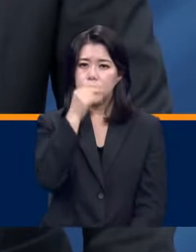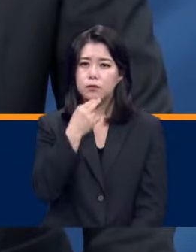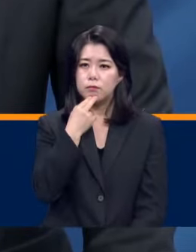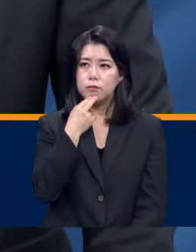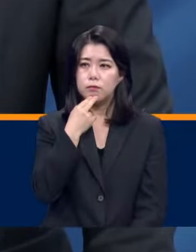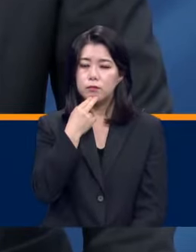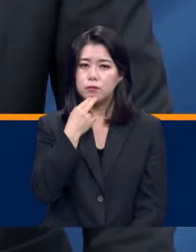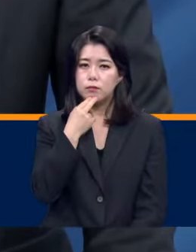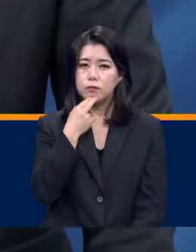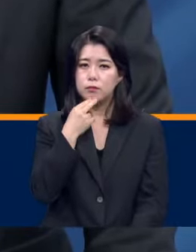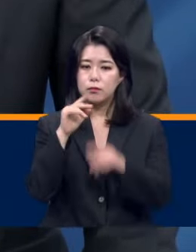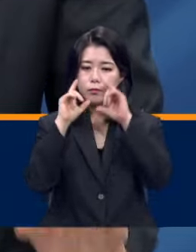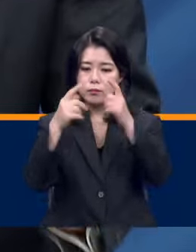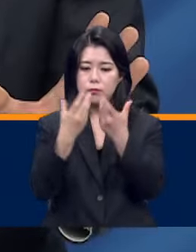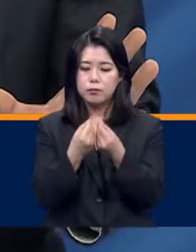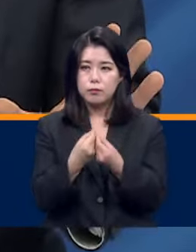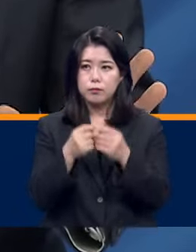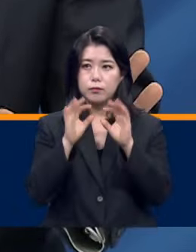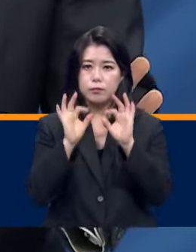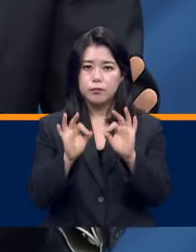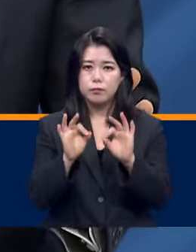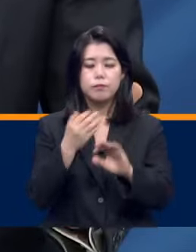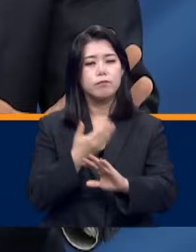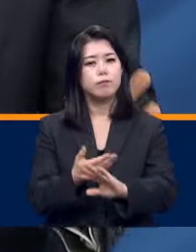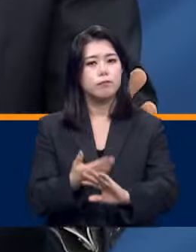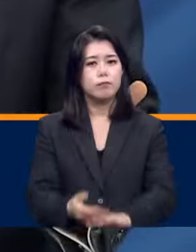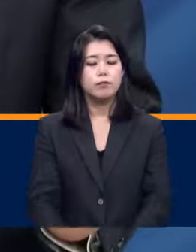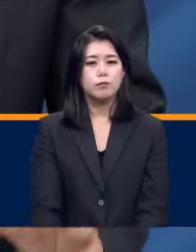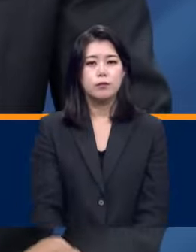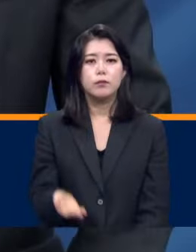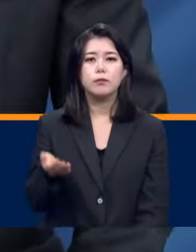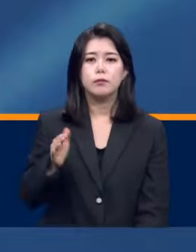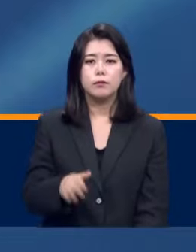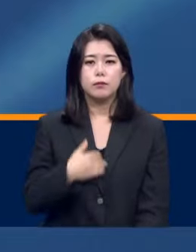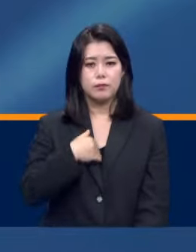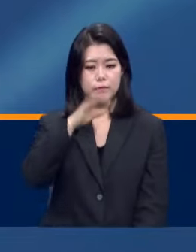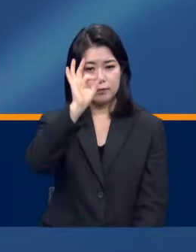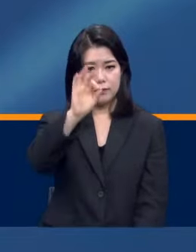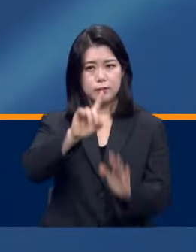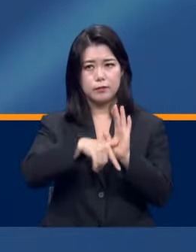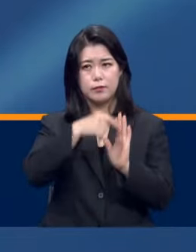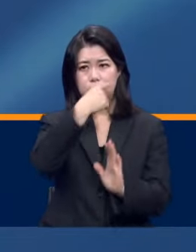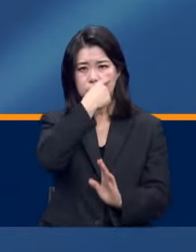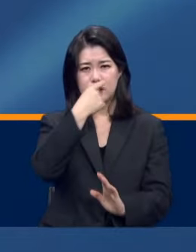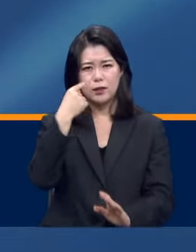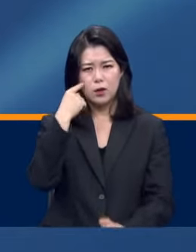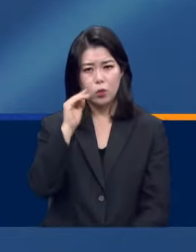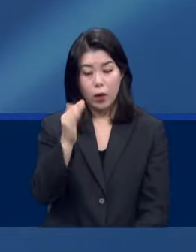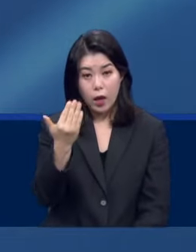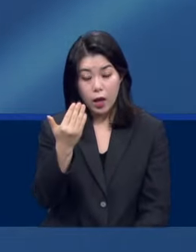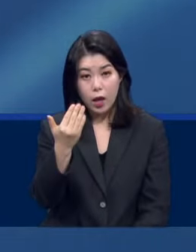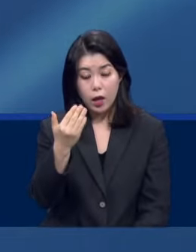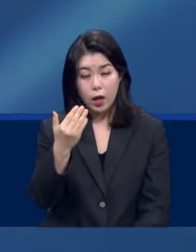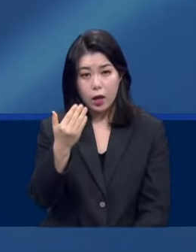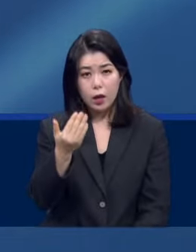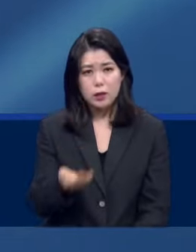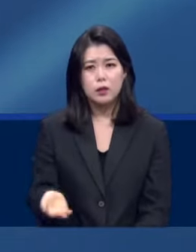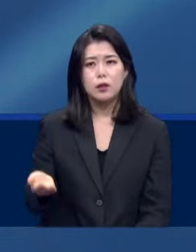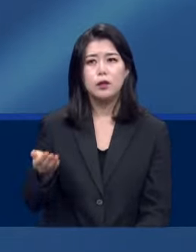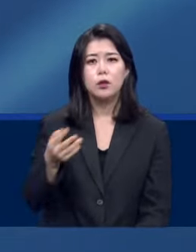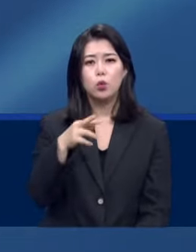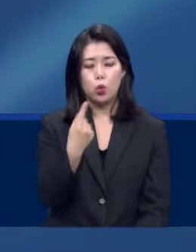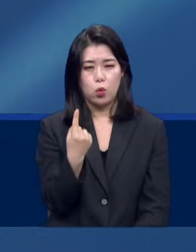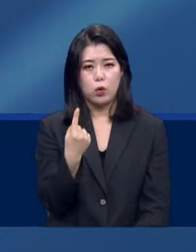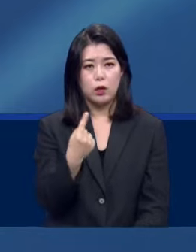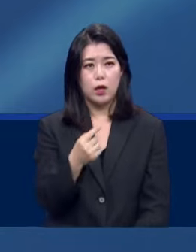이건 판례를 보면은 그 판례에 따라 좀 다른 거 같아요 그럼에도 불구하고 제가 볼 때 증거가 된다 손치더라도 제가 앞으로